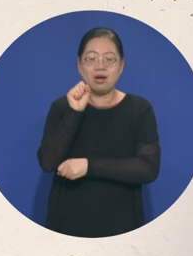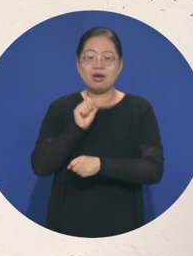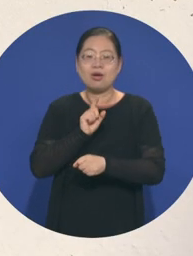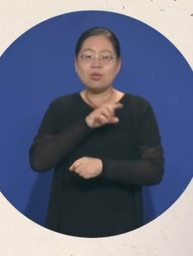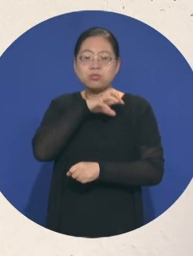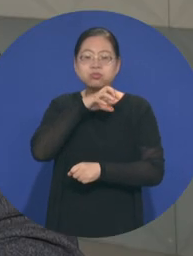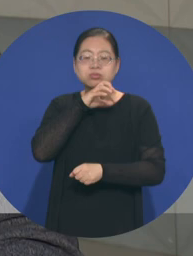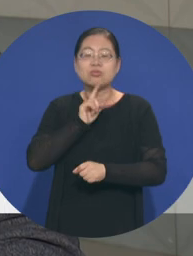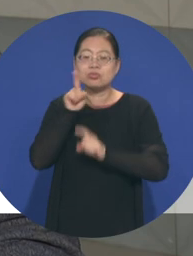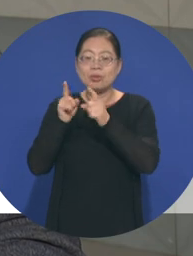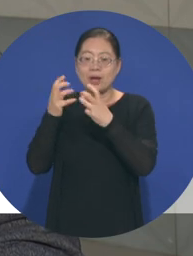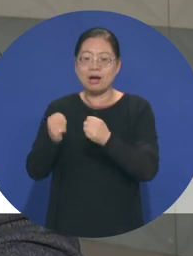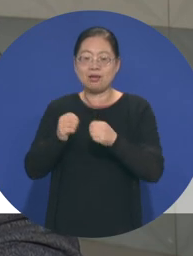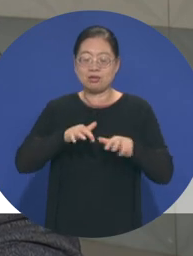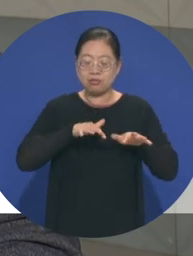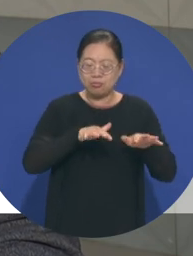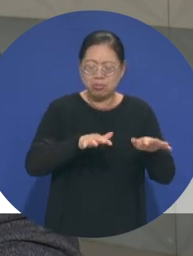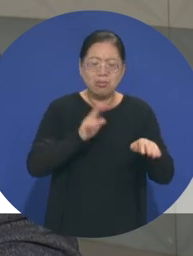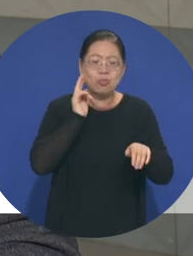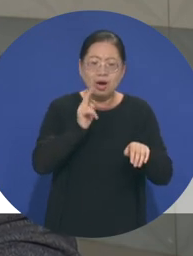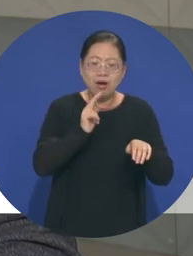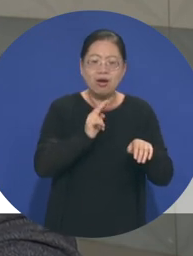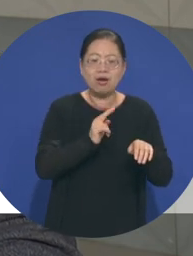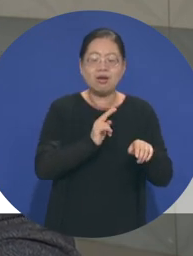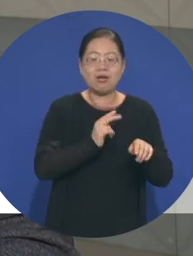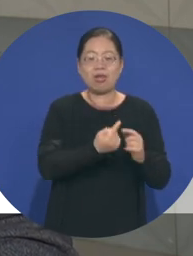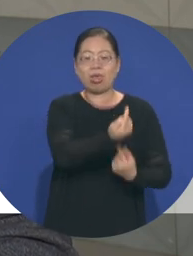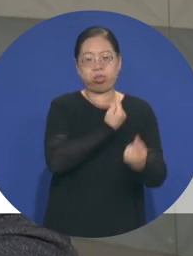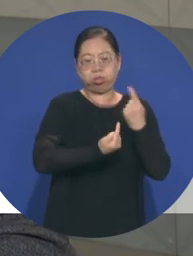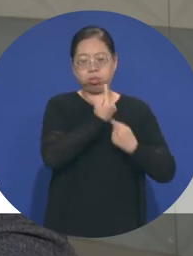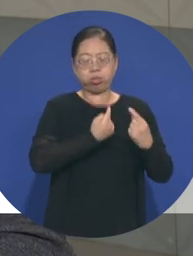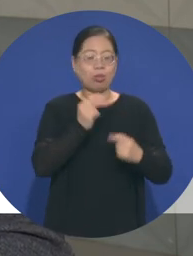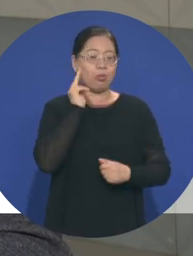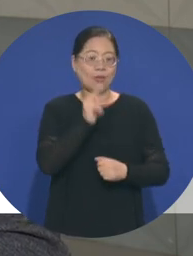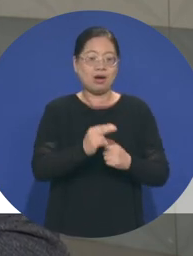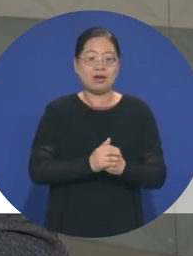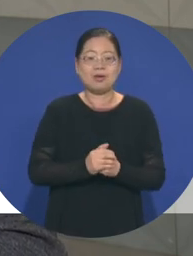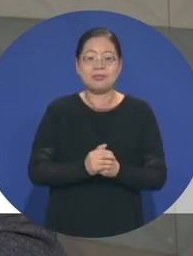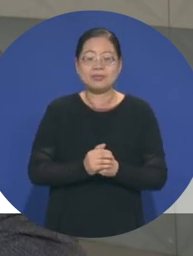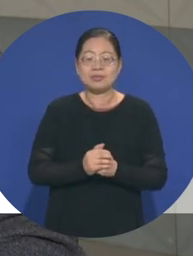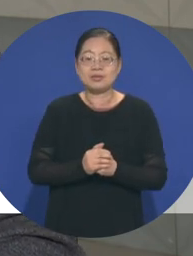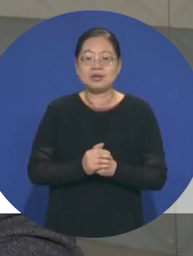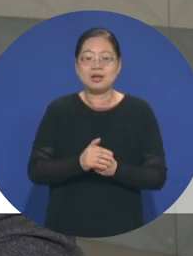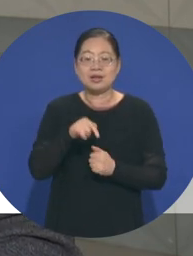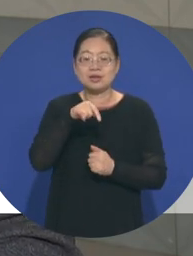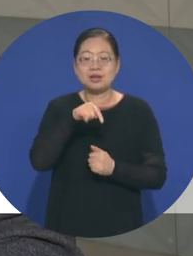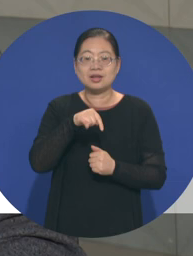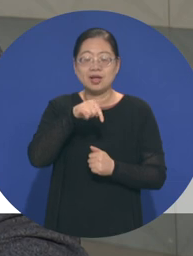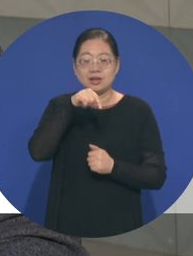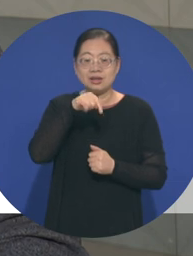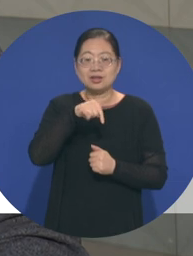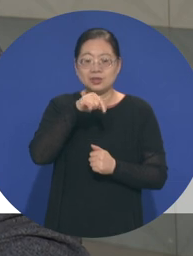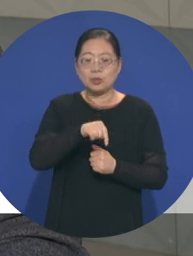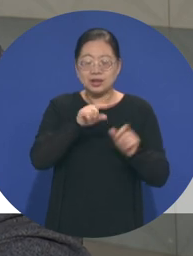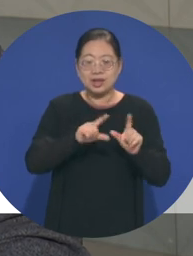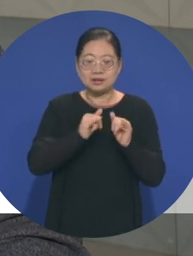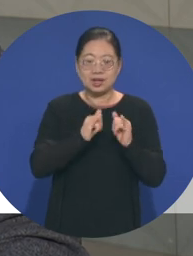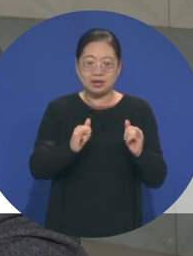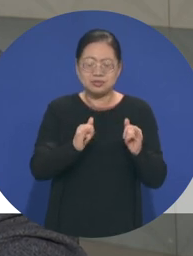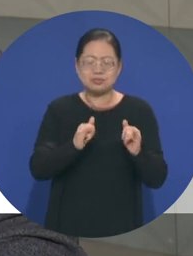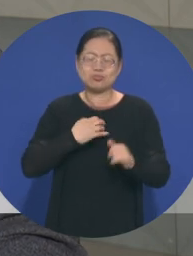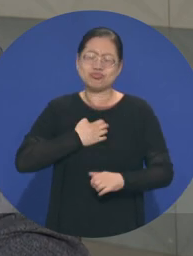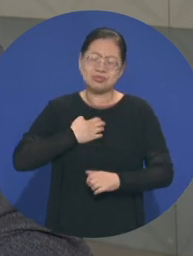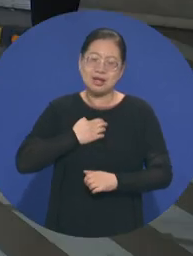잤습니다 진동이 좀 심하다라는 이제 민원이 계속 발생을 했고 임차인들은 불안감이